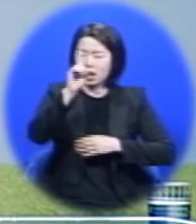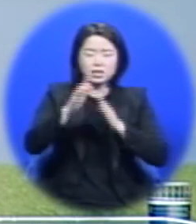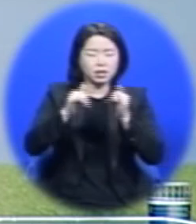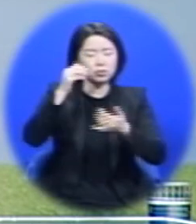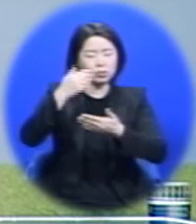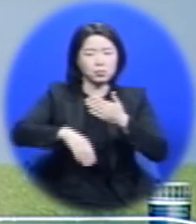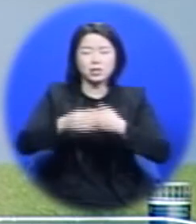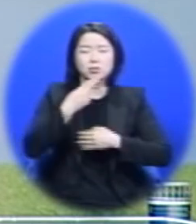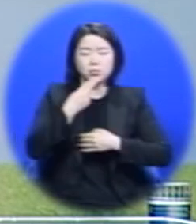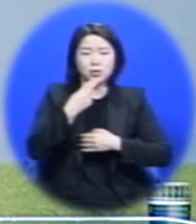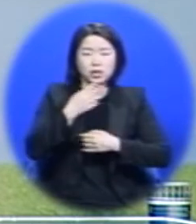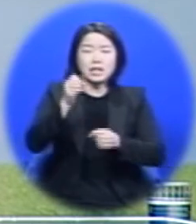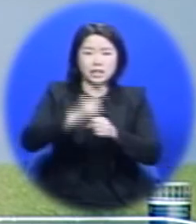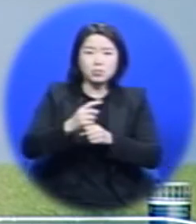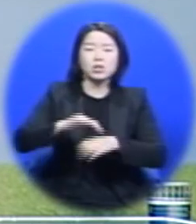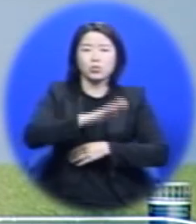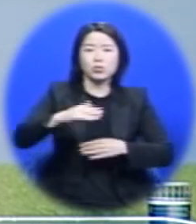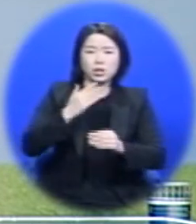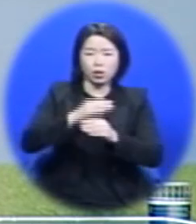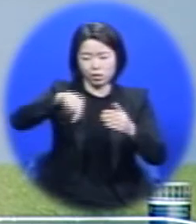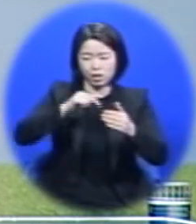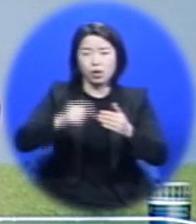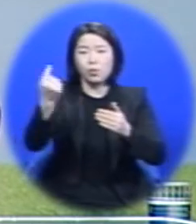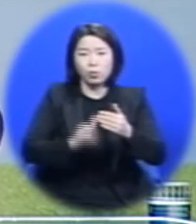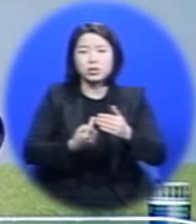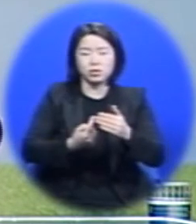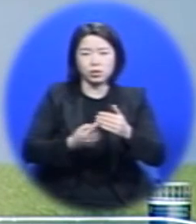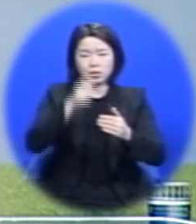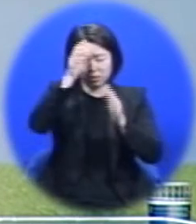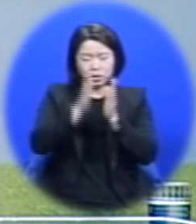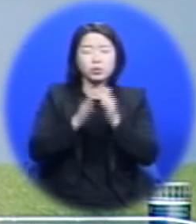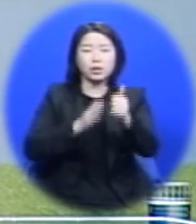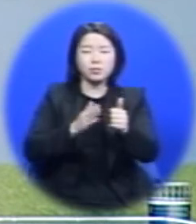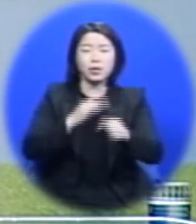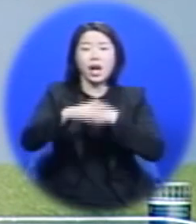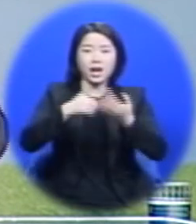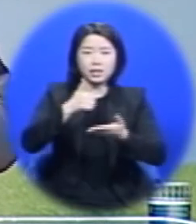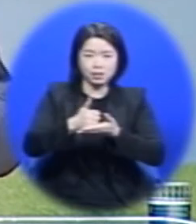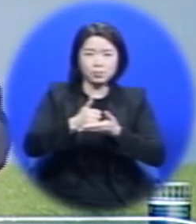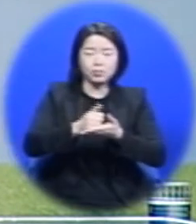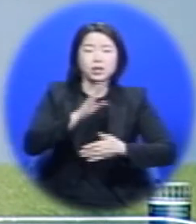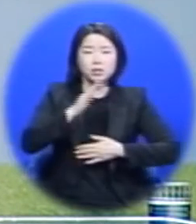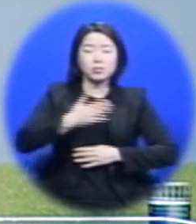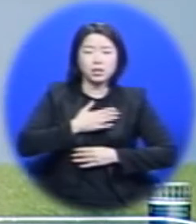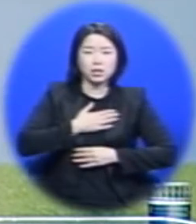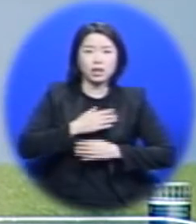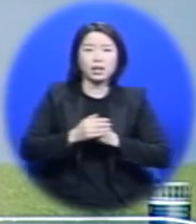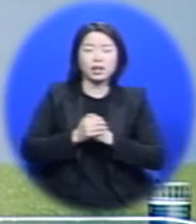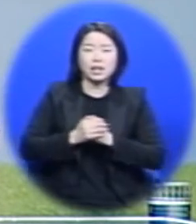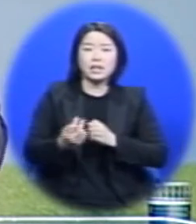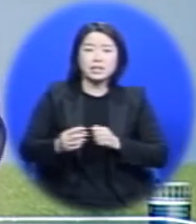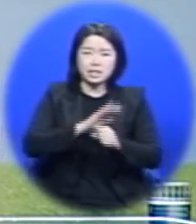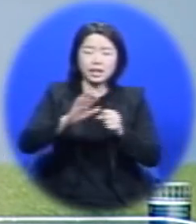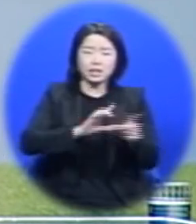없어요. 이미 우리 가운데 오셨어요. 기도하십시다. 하나님, 정말 제가 살아가는